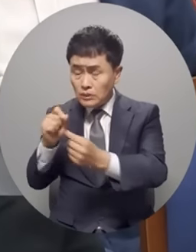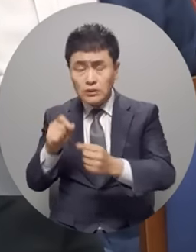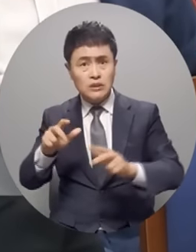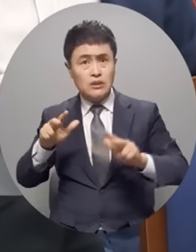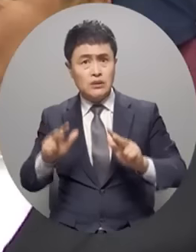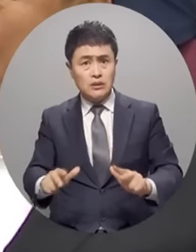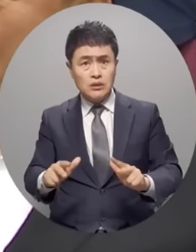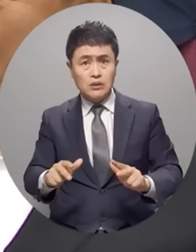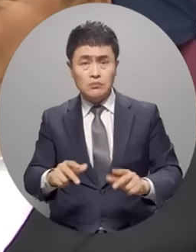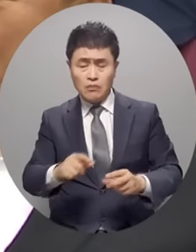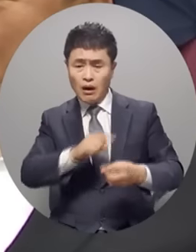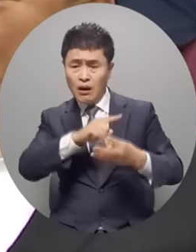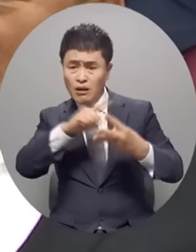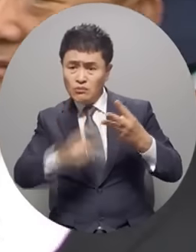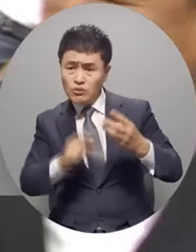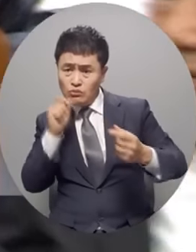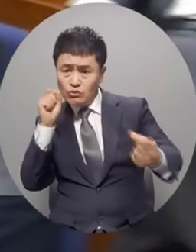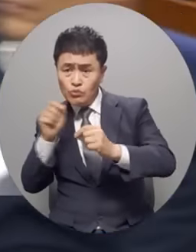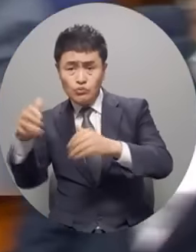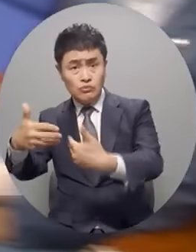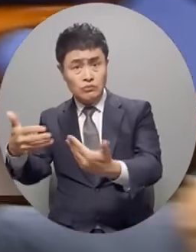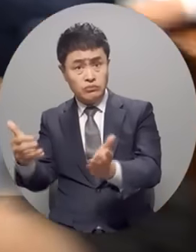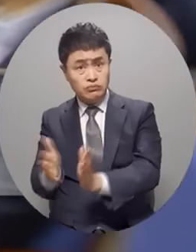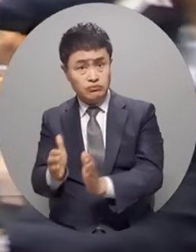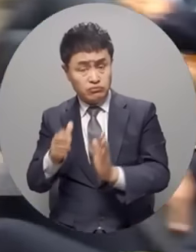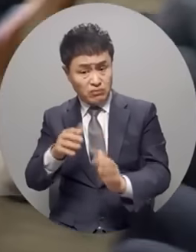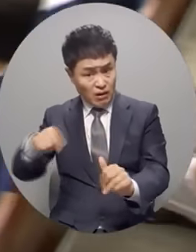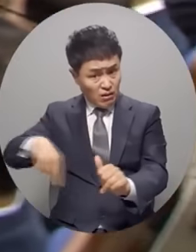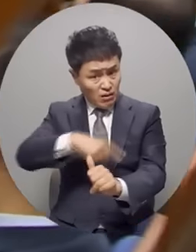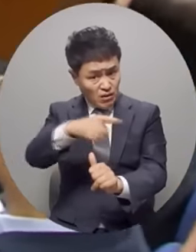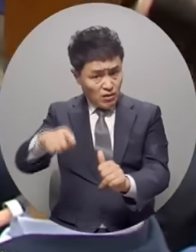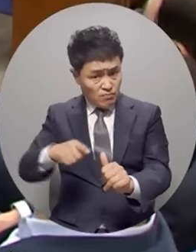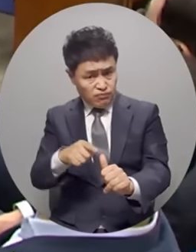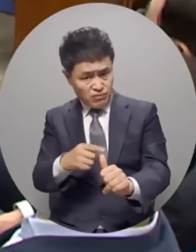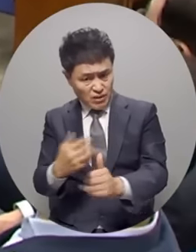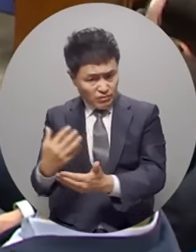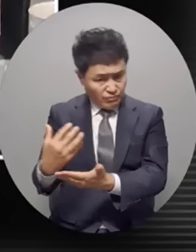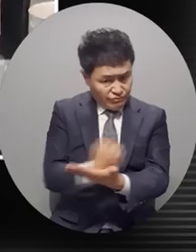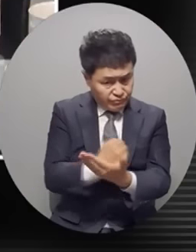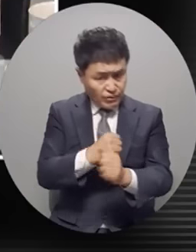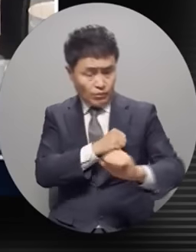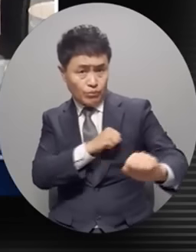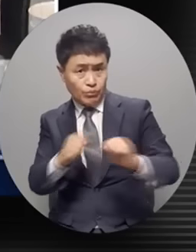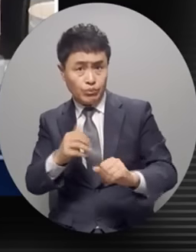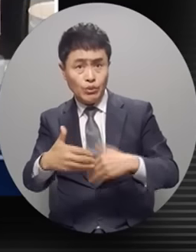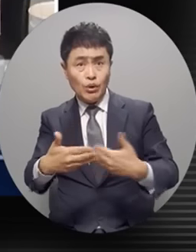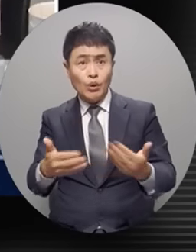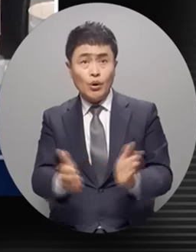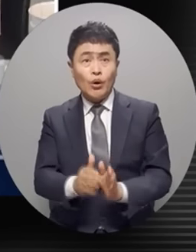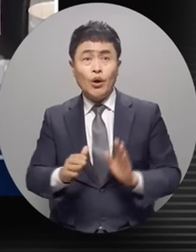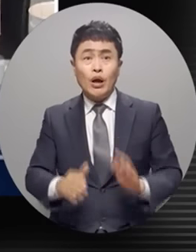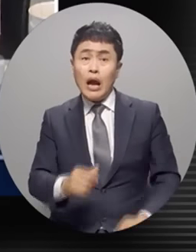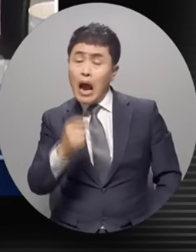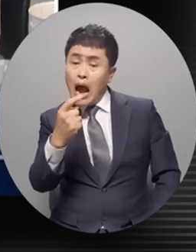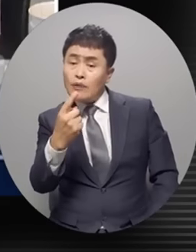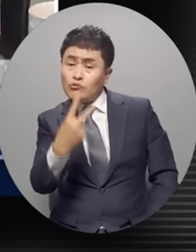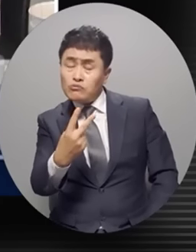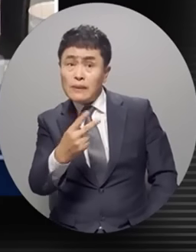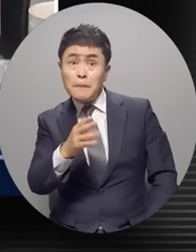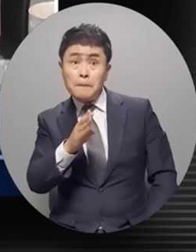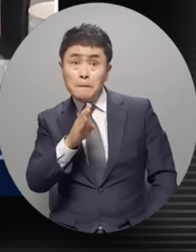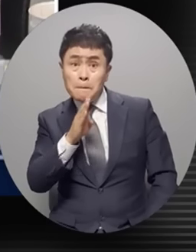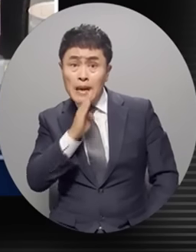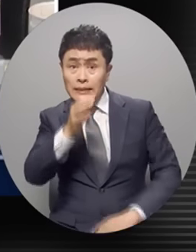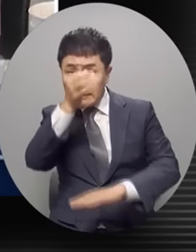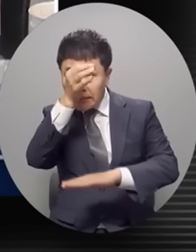이번엔 친윤석열계에서 적극적으로 당 분위기 잡기에도 나섰습니다. 한두 가지 사실에 대해서 사과를